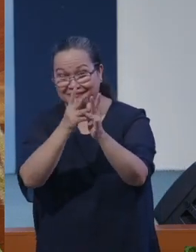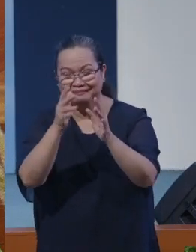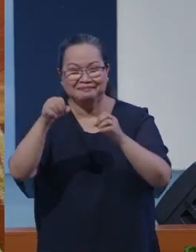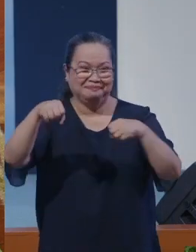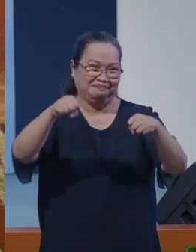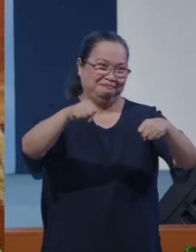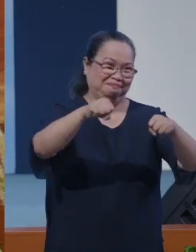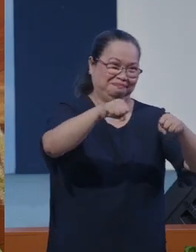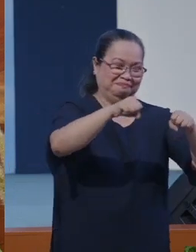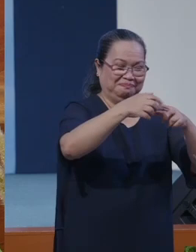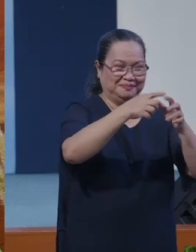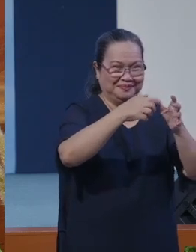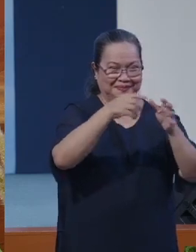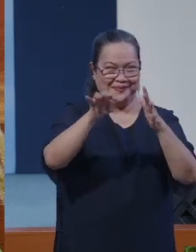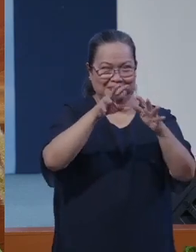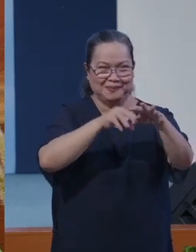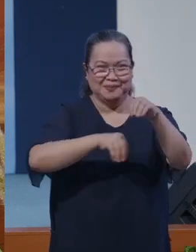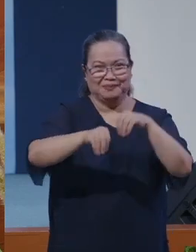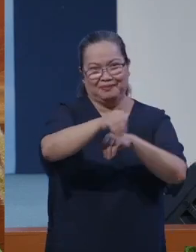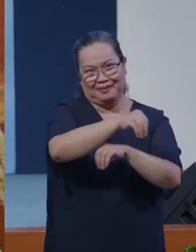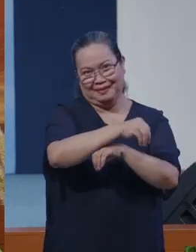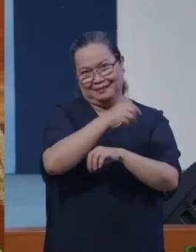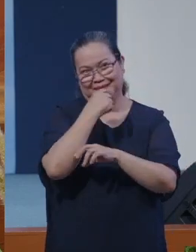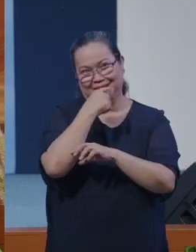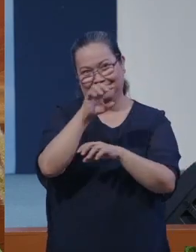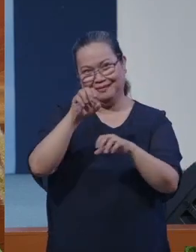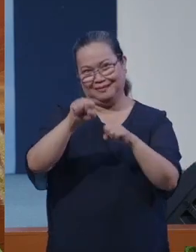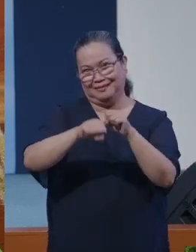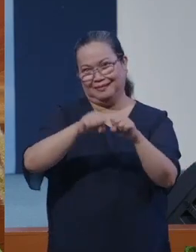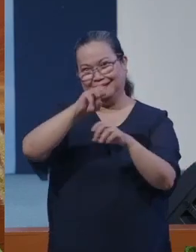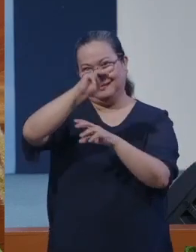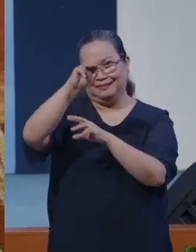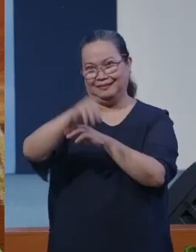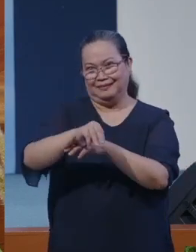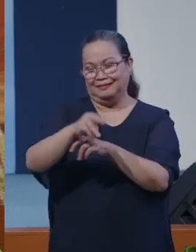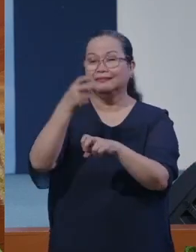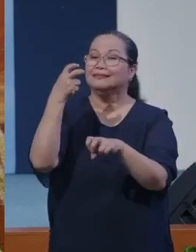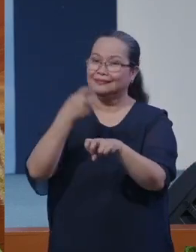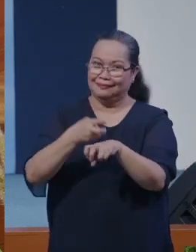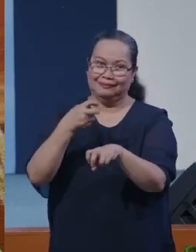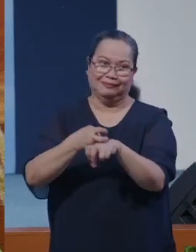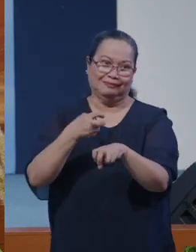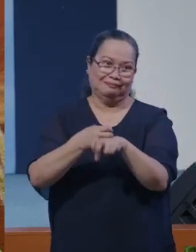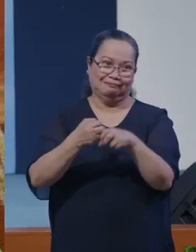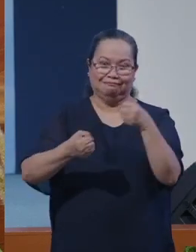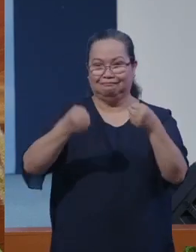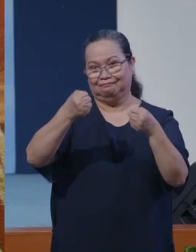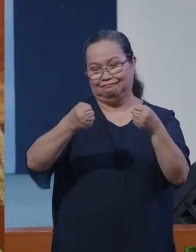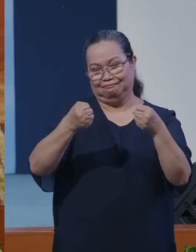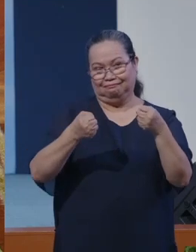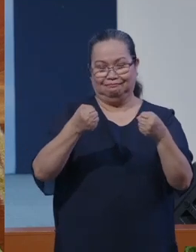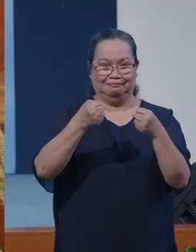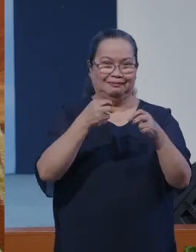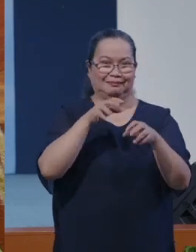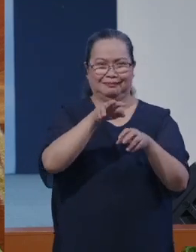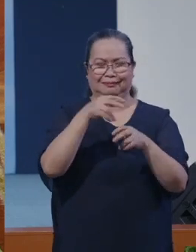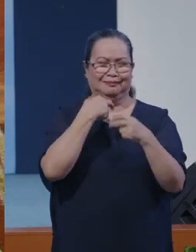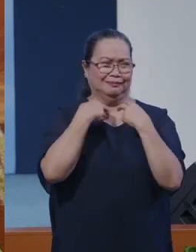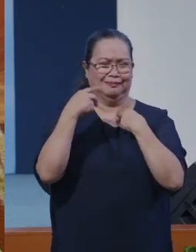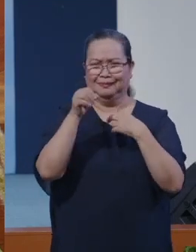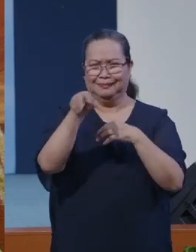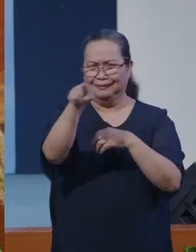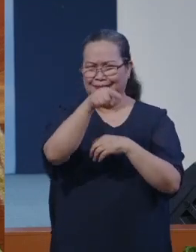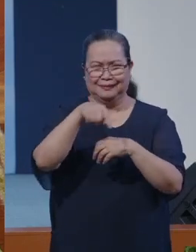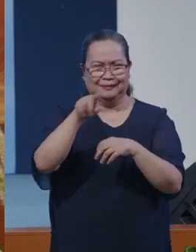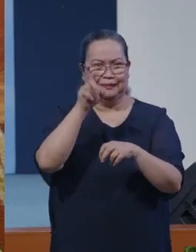sila. Parang tinake over na nila ang kalye ng Metro Manila. Napakahirap na po magmaneho. No? Kaya hindi naman